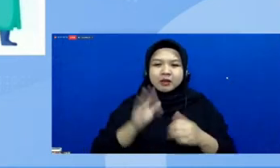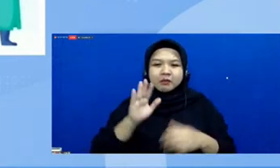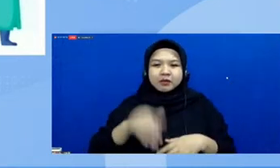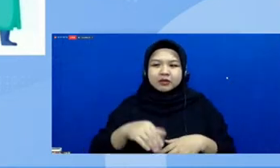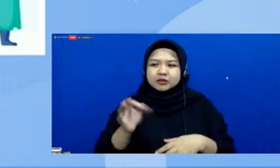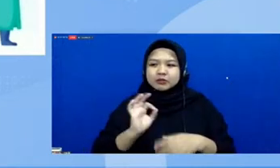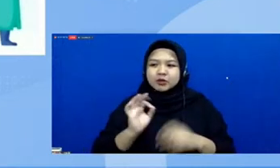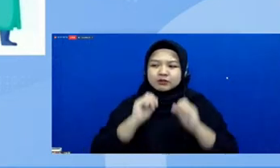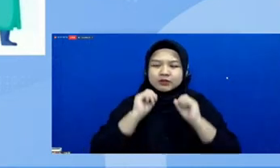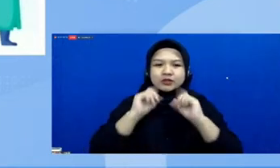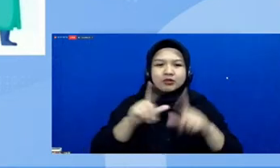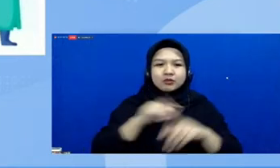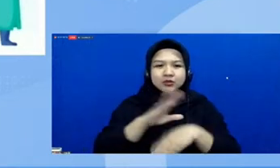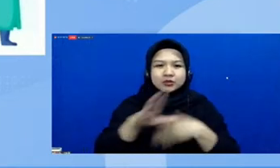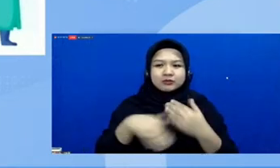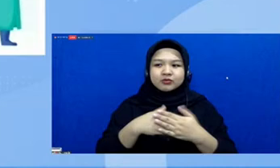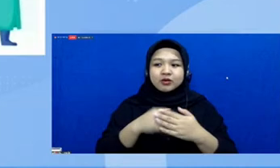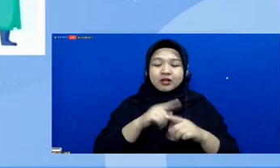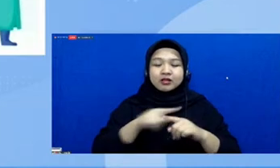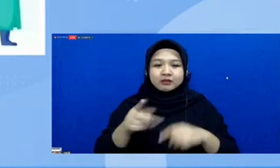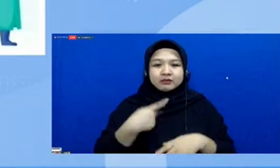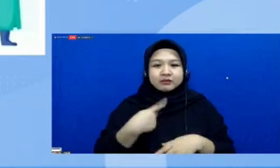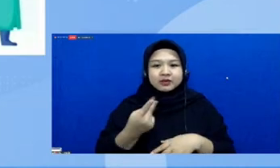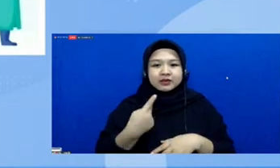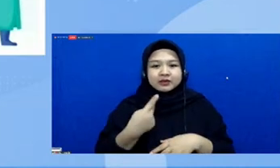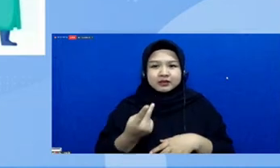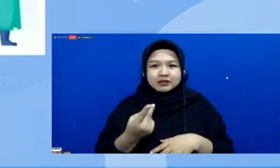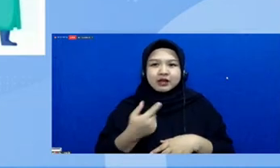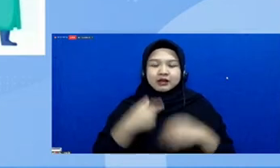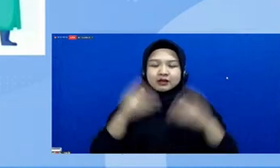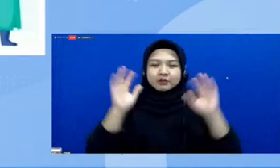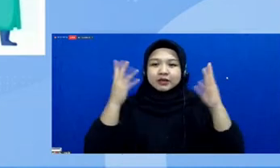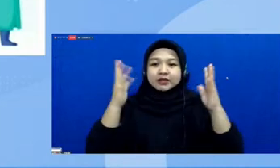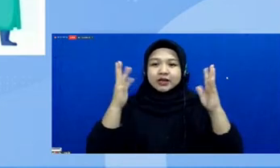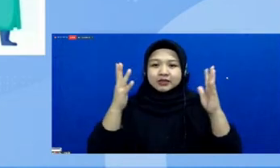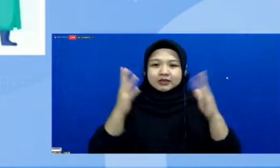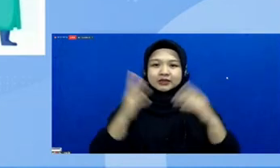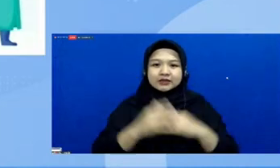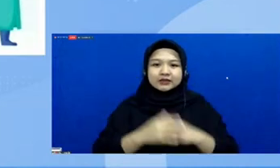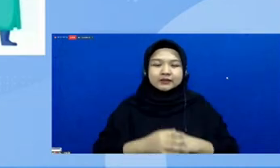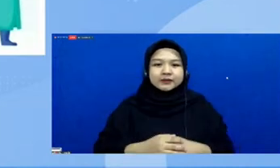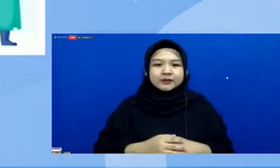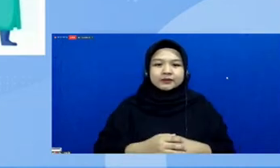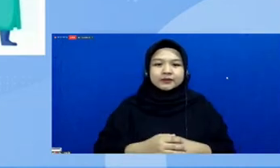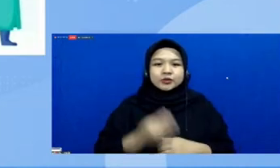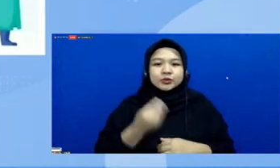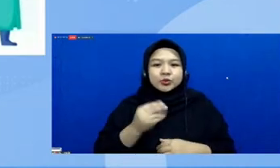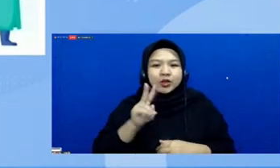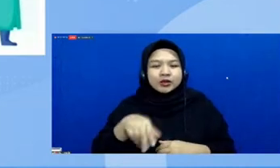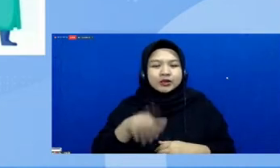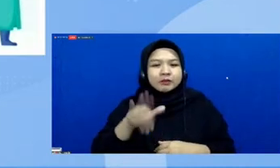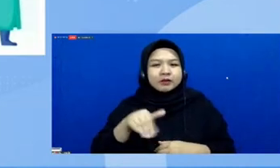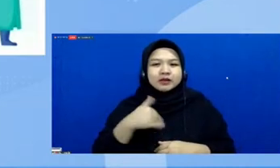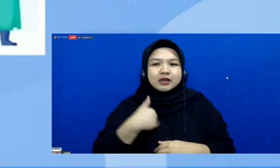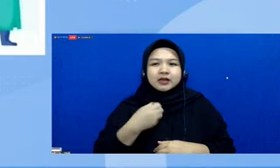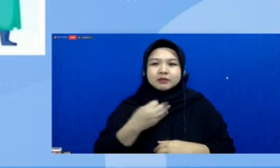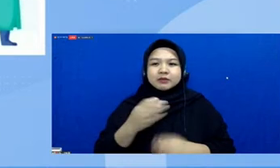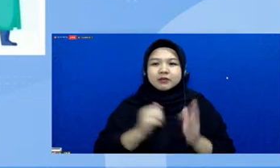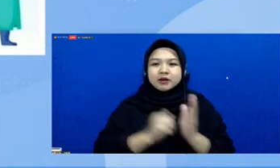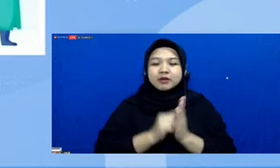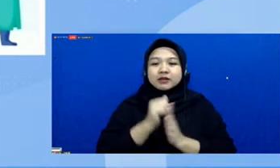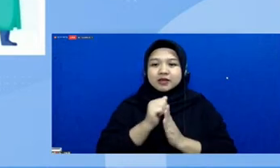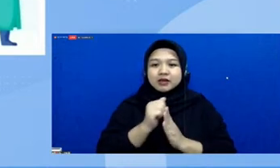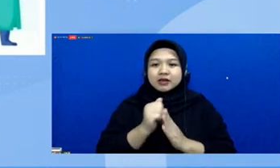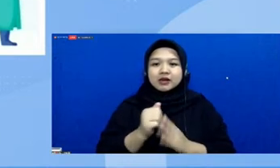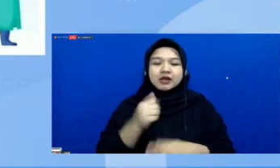tercover, tetapi kita akan untuk memberikan apresiasi kepada mereka. Dan tahan lagi, masih ada beberapa acara yang